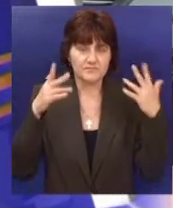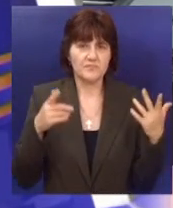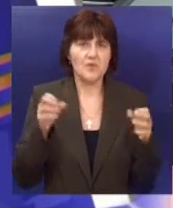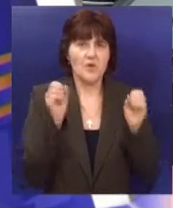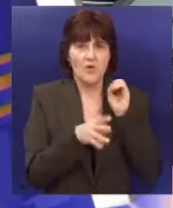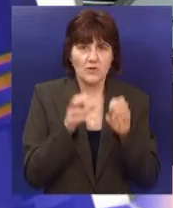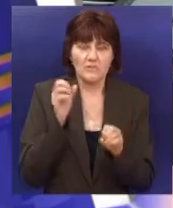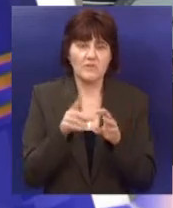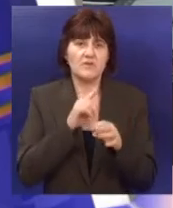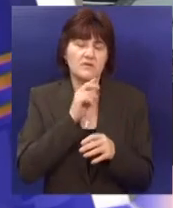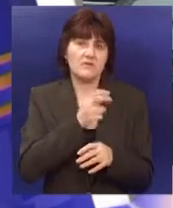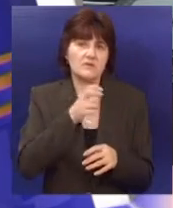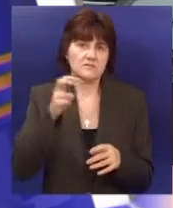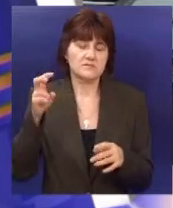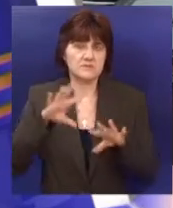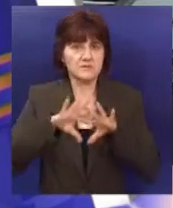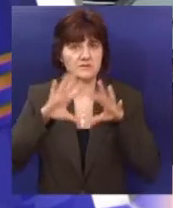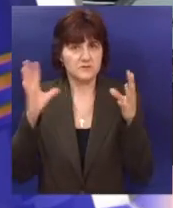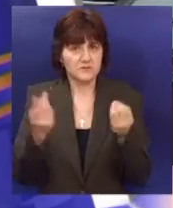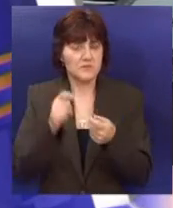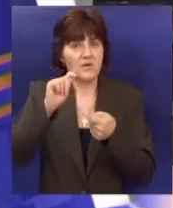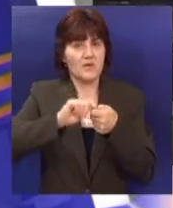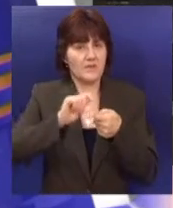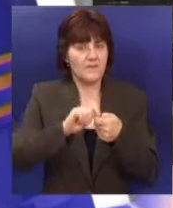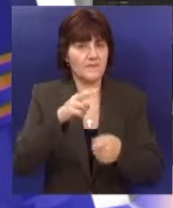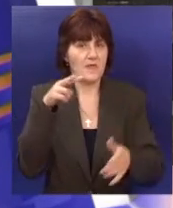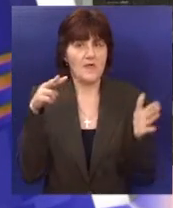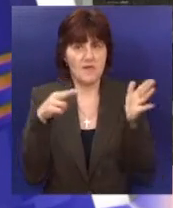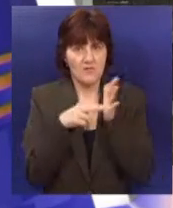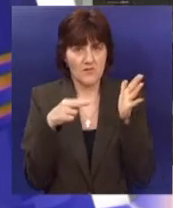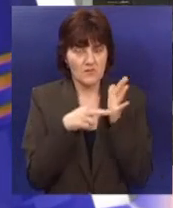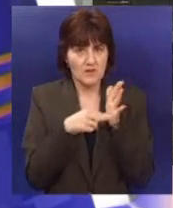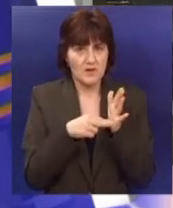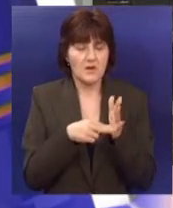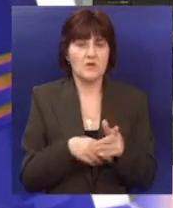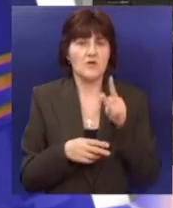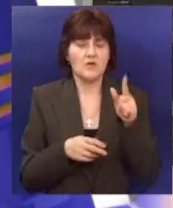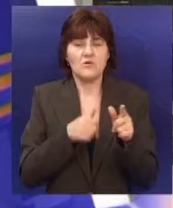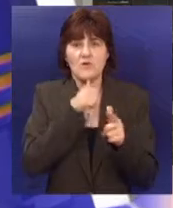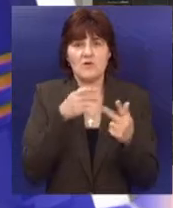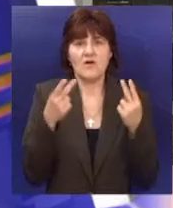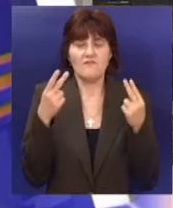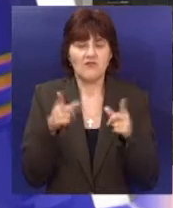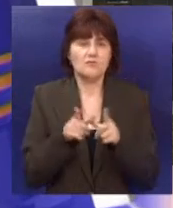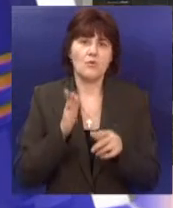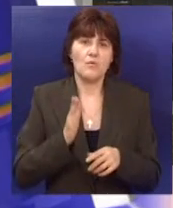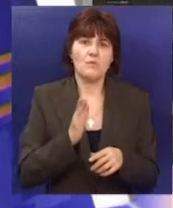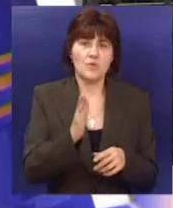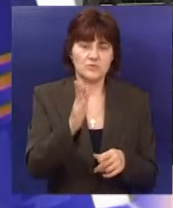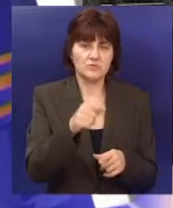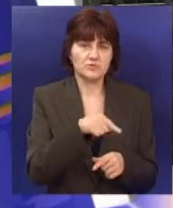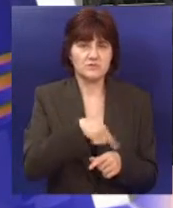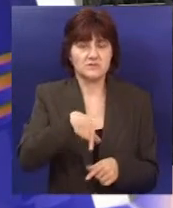70% smanjuje količinu otpada, a do 50% potrošnju električne energije. Ulaganja u zelenu gradnju predstavljaju ulaganja u